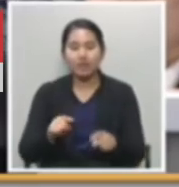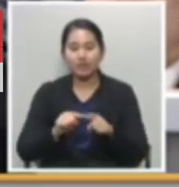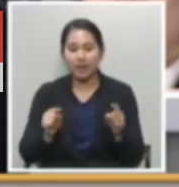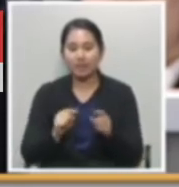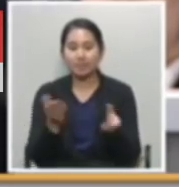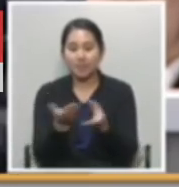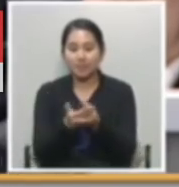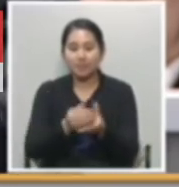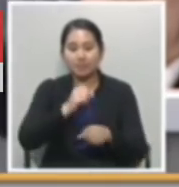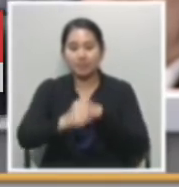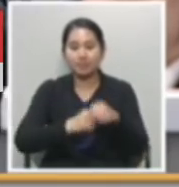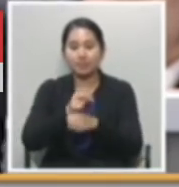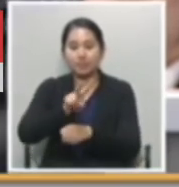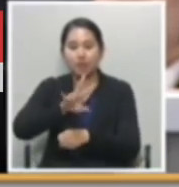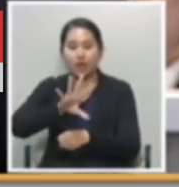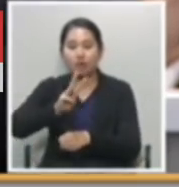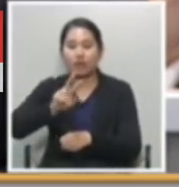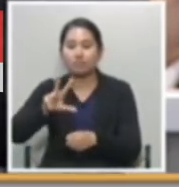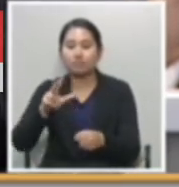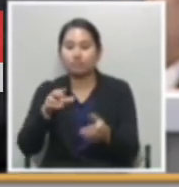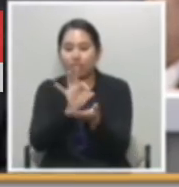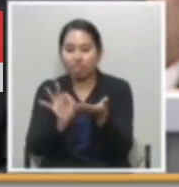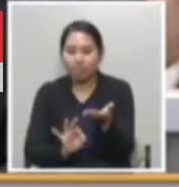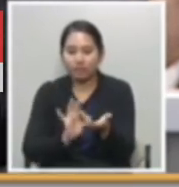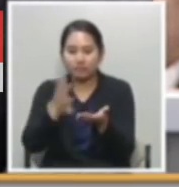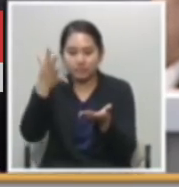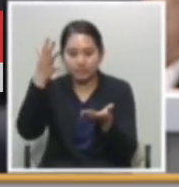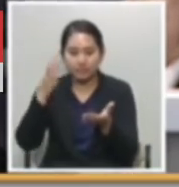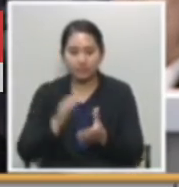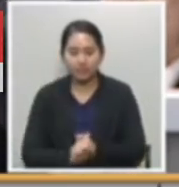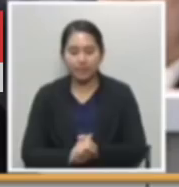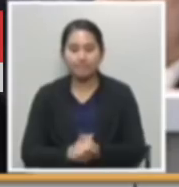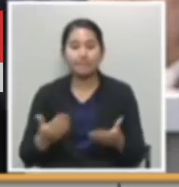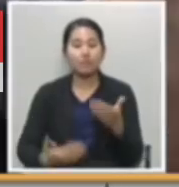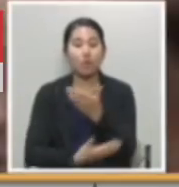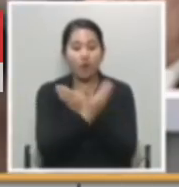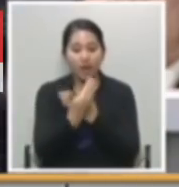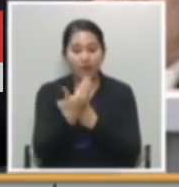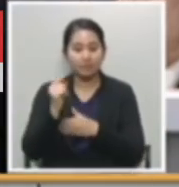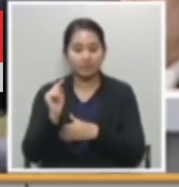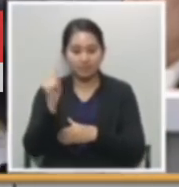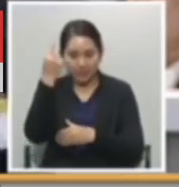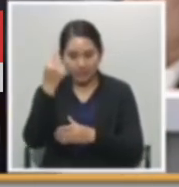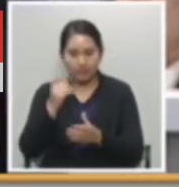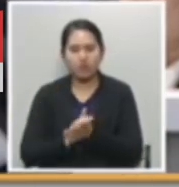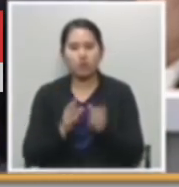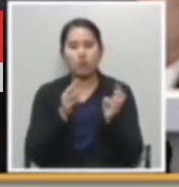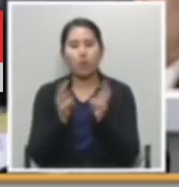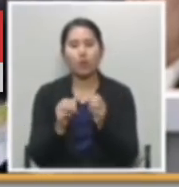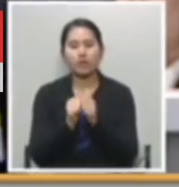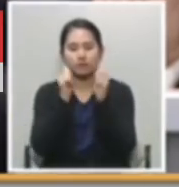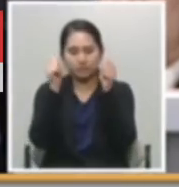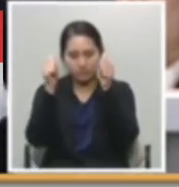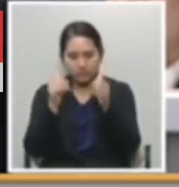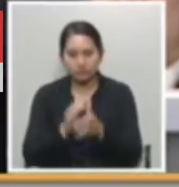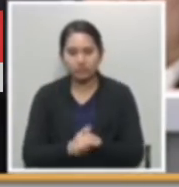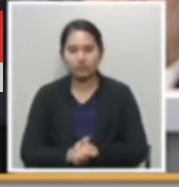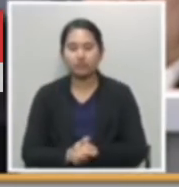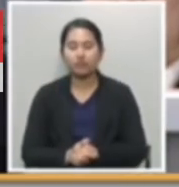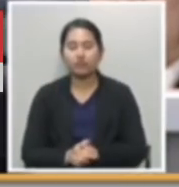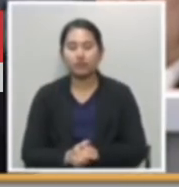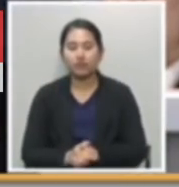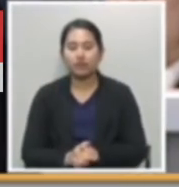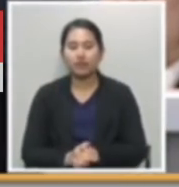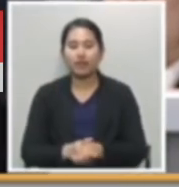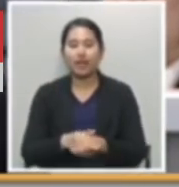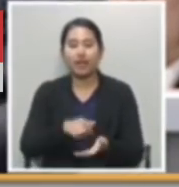มันบ่มีมันไม่มีนะสร้างโอกาสใหม่ด้วยวิธีนี้เนี่ยมันดีทั้งระบบเครดิตบูโรก็ไม่เ